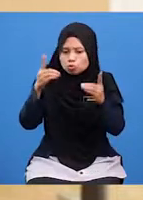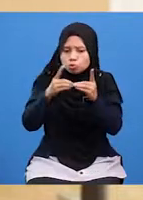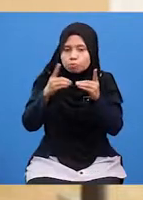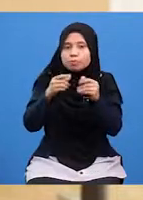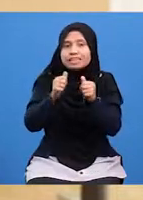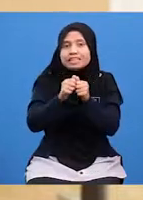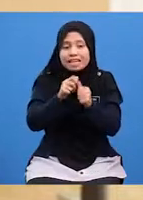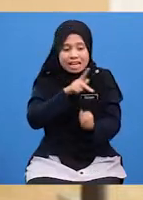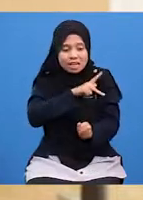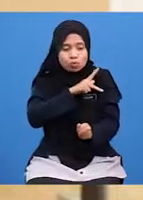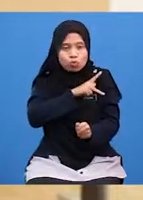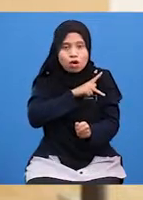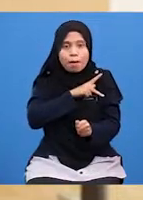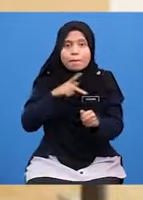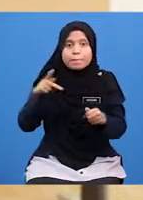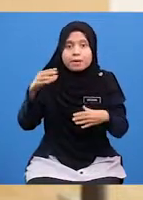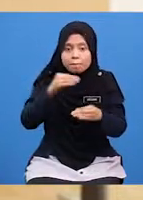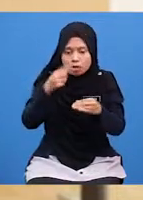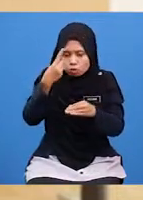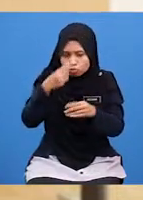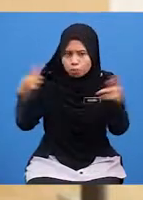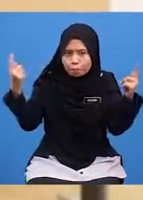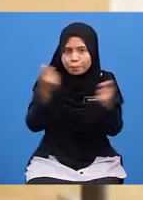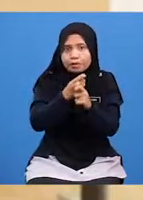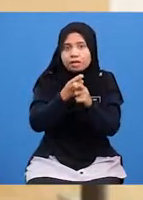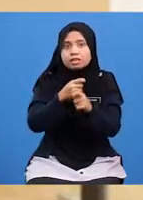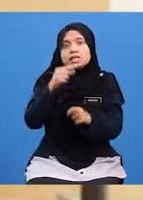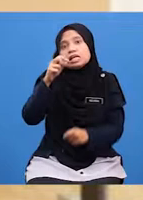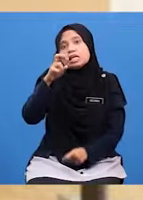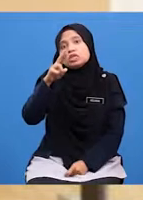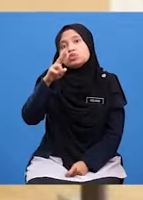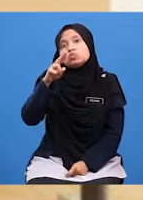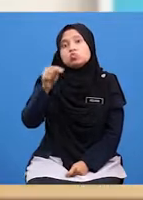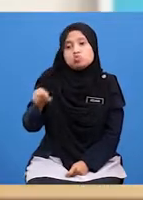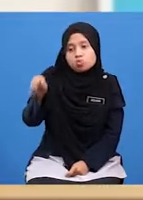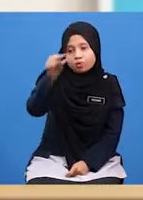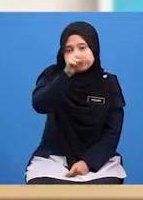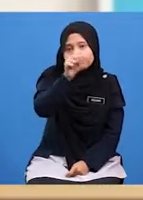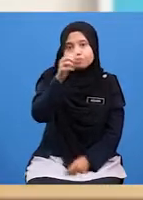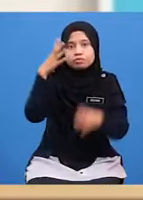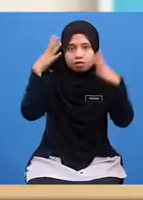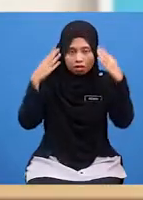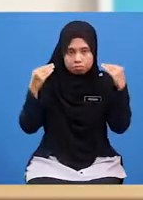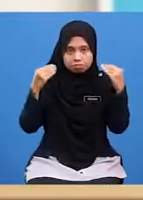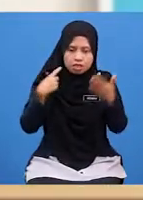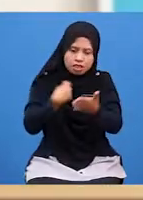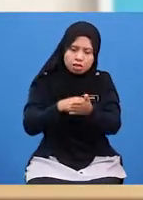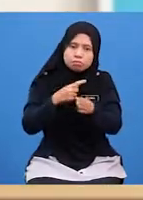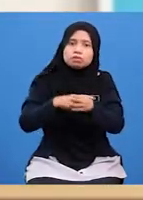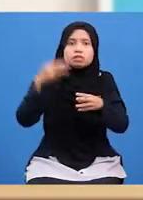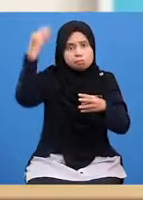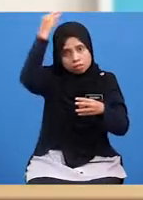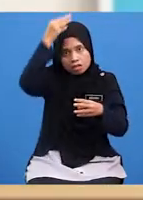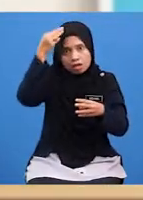utama bagi menyeberangi Gurun Arab dan seterusnya ke kota Mekah. Tiba di Mekah dalam keadaan